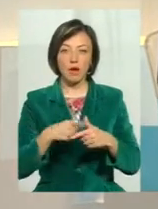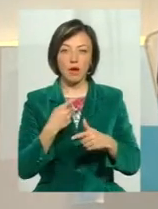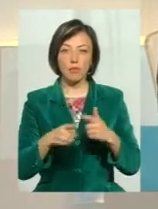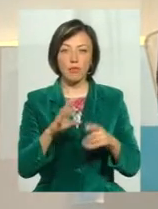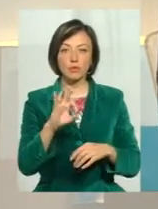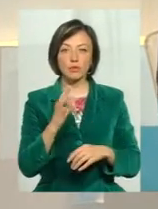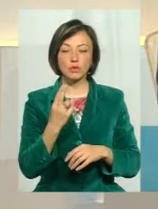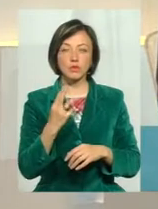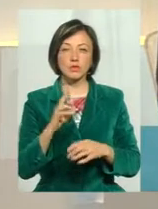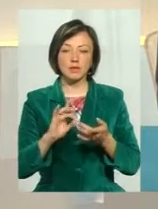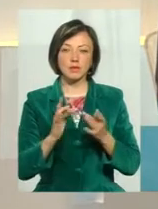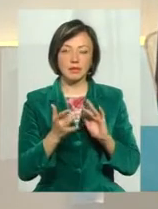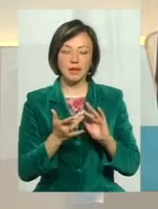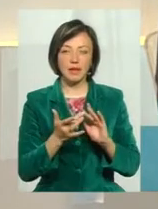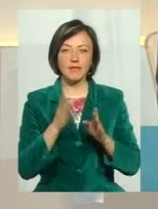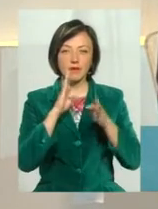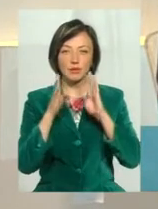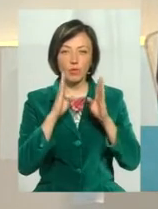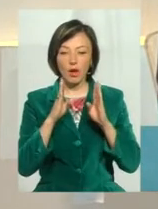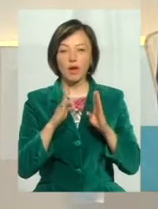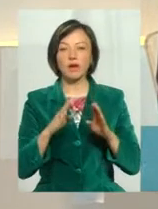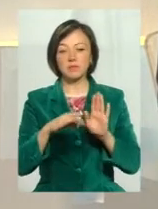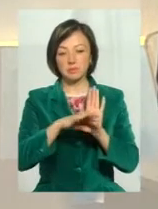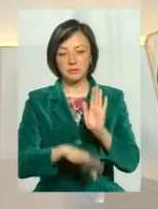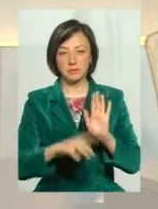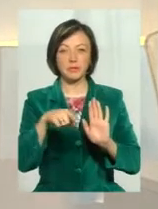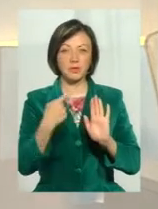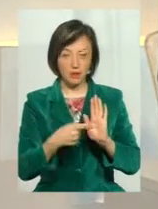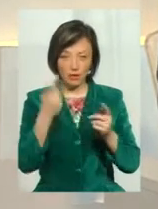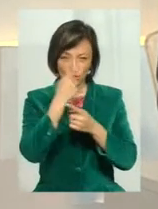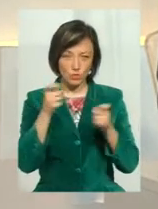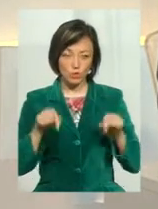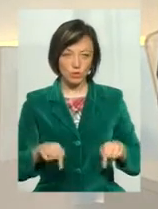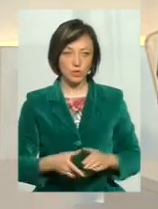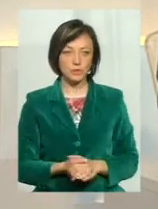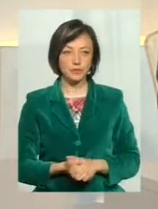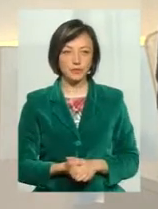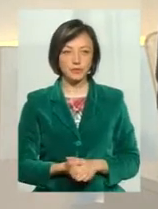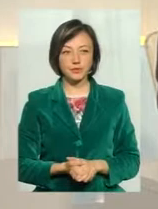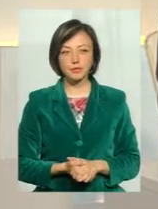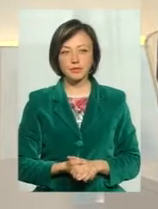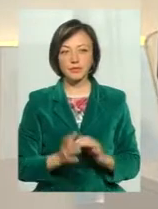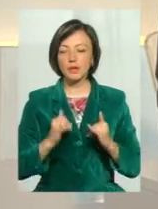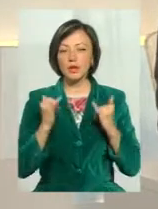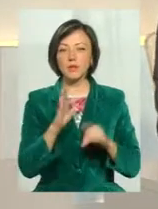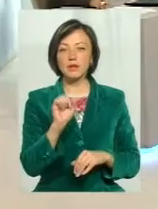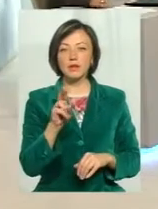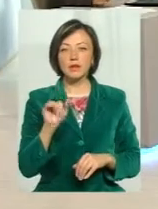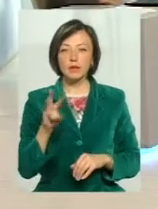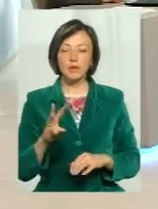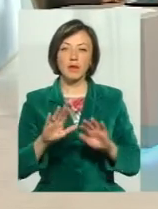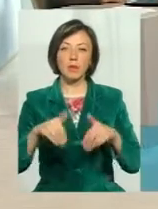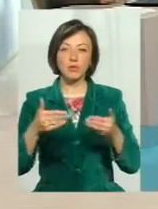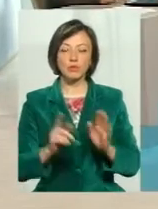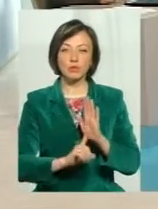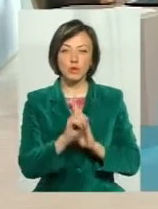у соцмережі Facebook. Ставте свої запитання під трансляцією, і ми озвучимо їх тут у прямому ефірі. Пане Вадим, я пропоную почати з того,